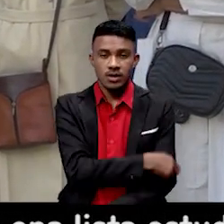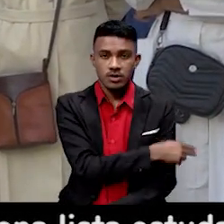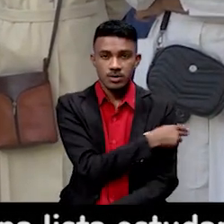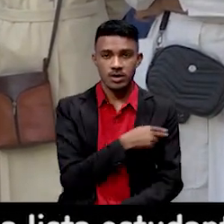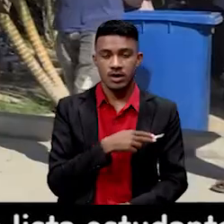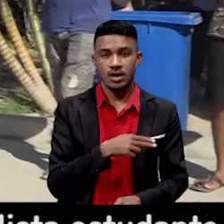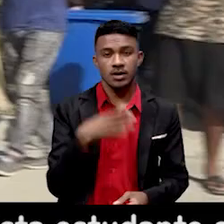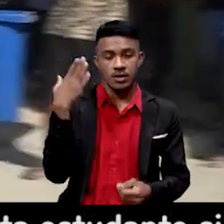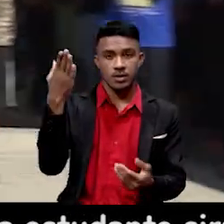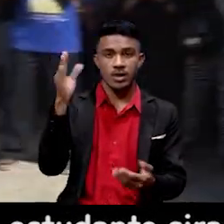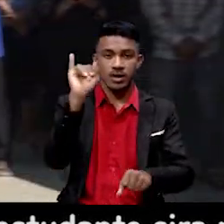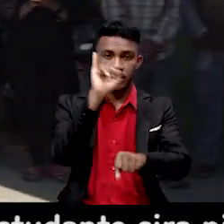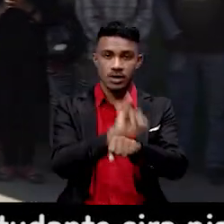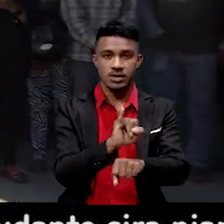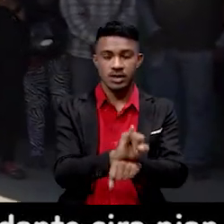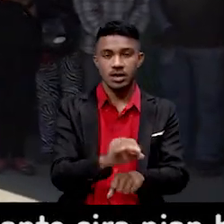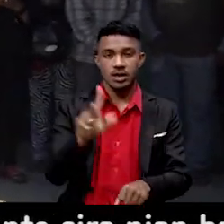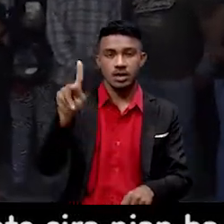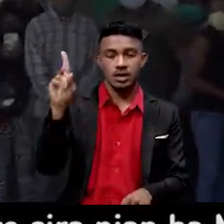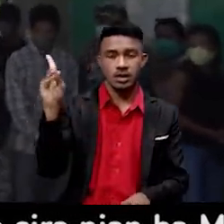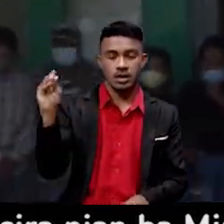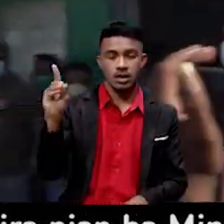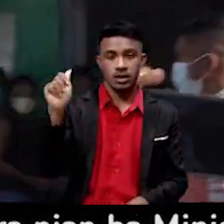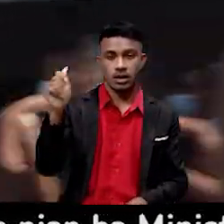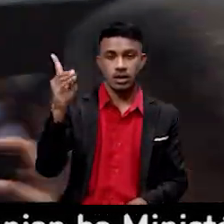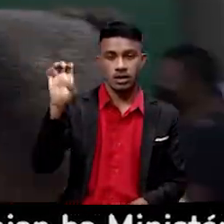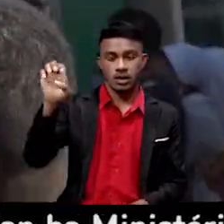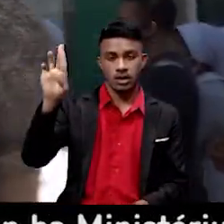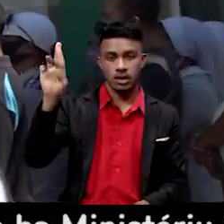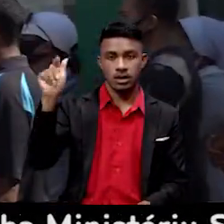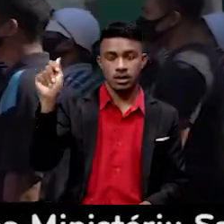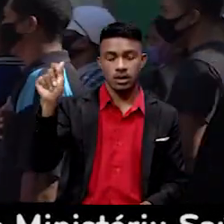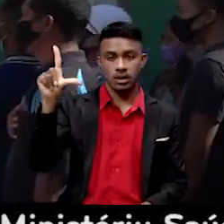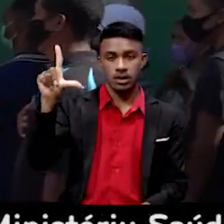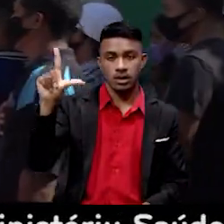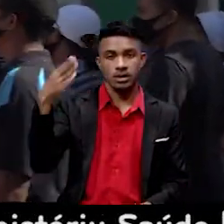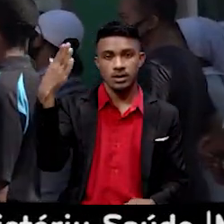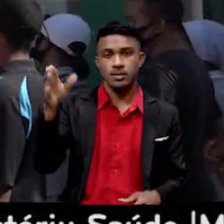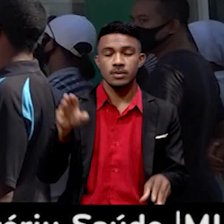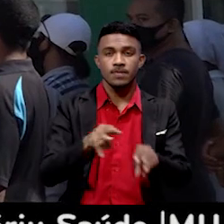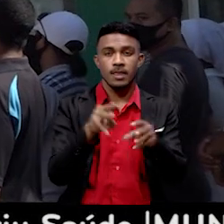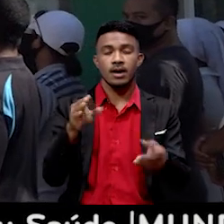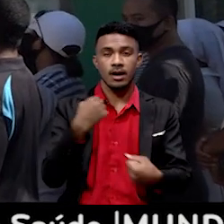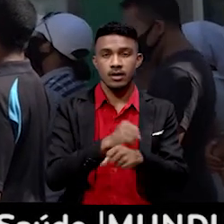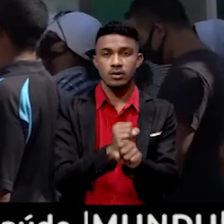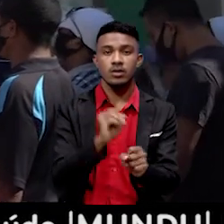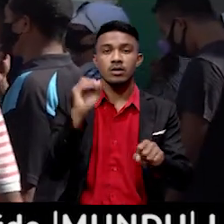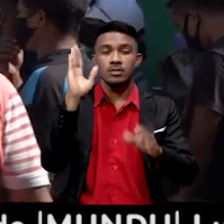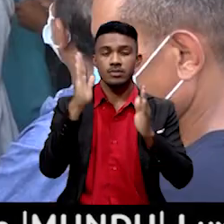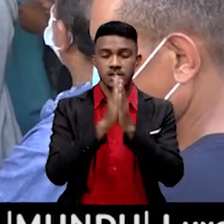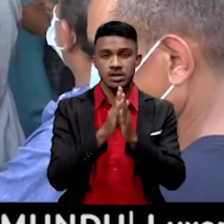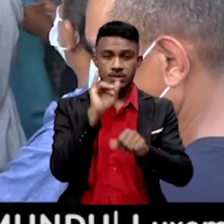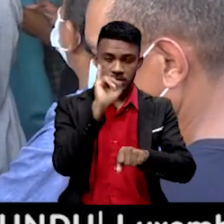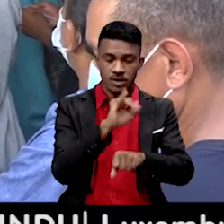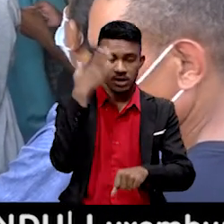halau misa requen. Dom Basilio do Nascimento moris ia suai Covalima ia lorun sanulu resinghat fulan zunyu tinan